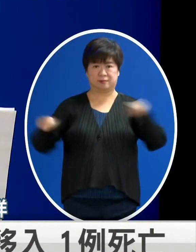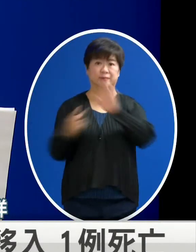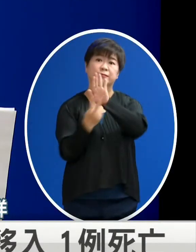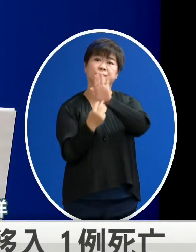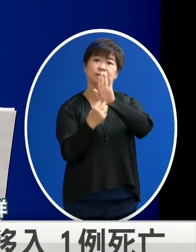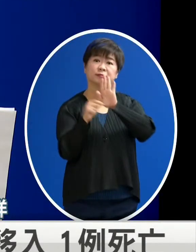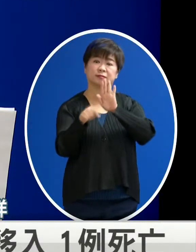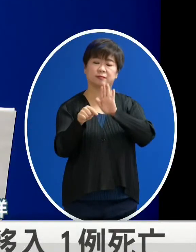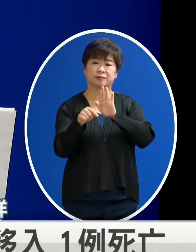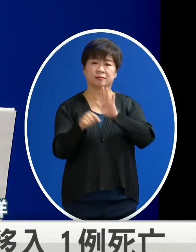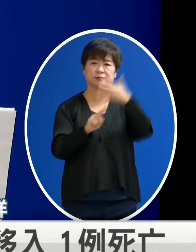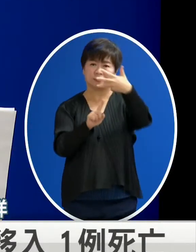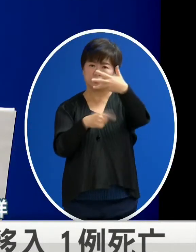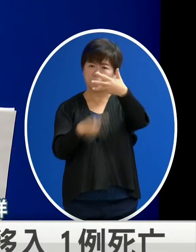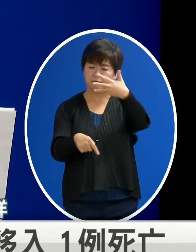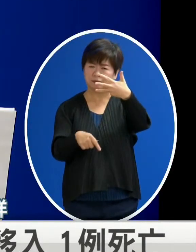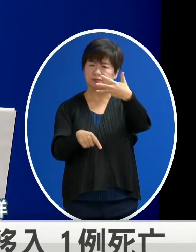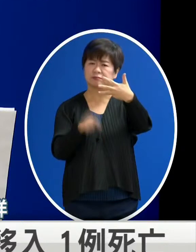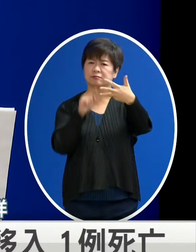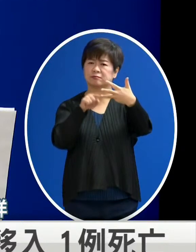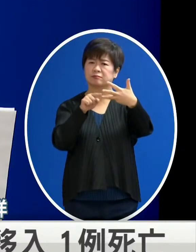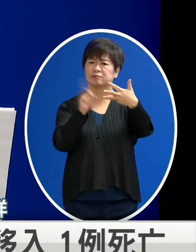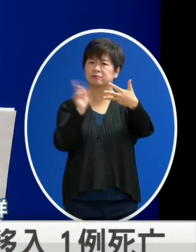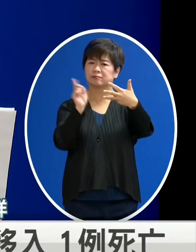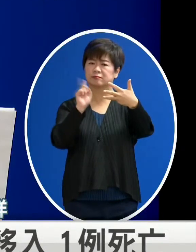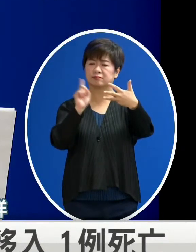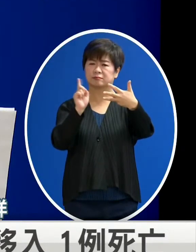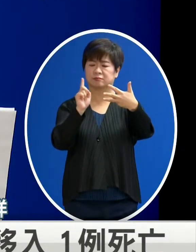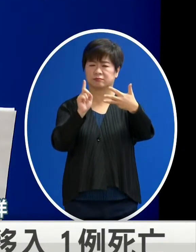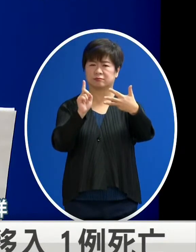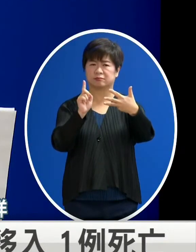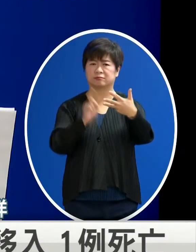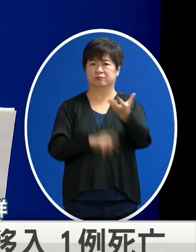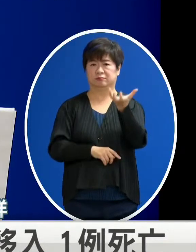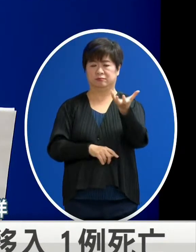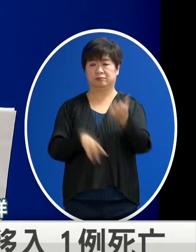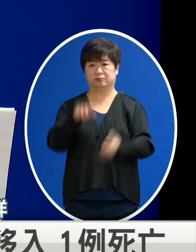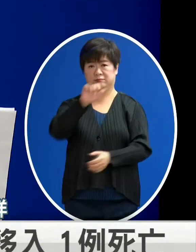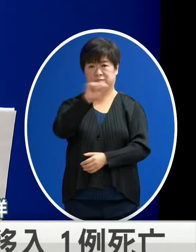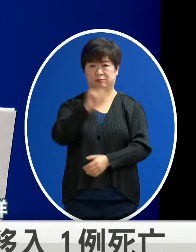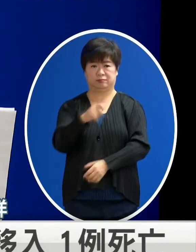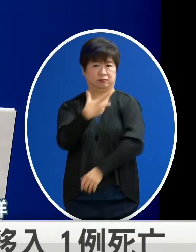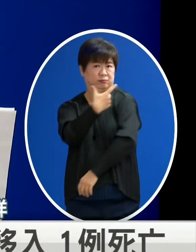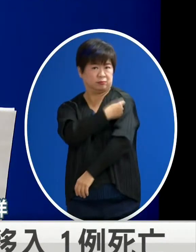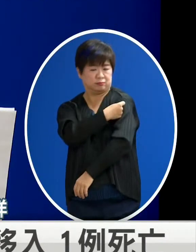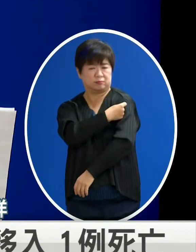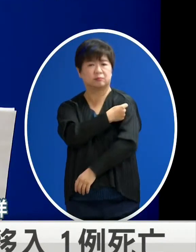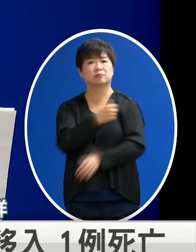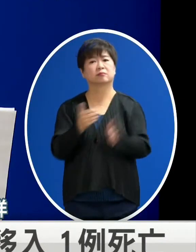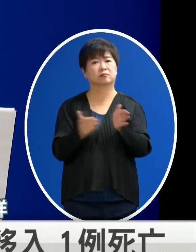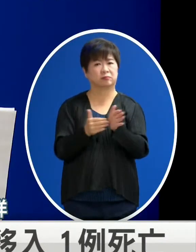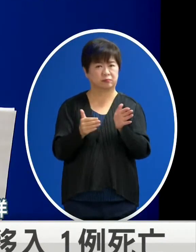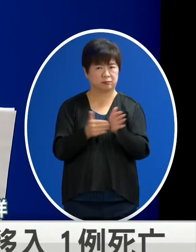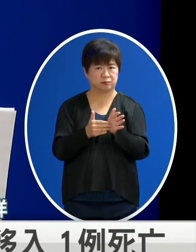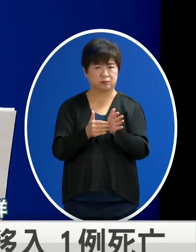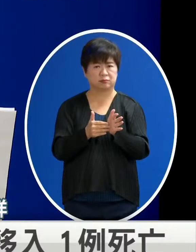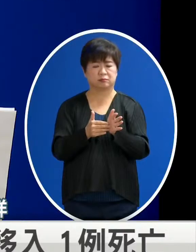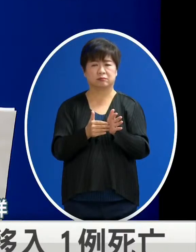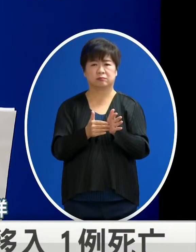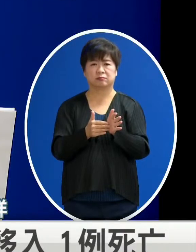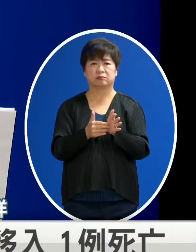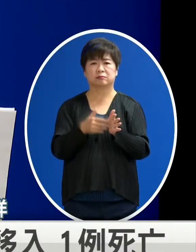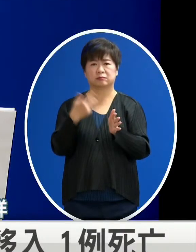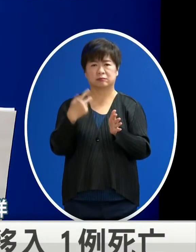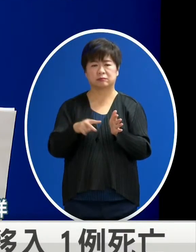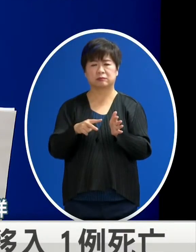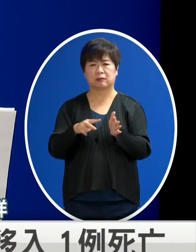分。那这8例主要都是 A 类的一个造，就是它的这个接种之